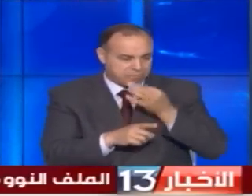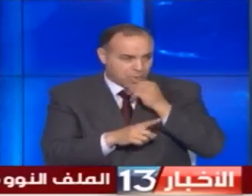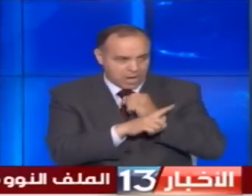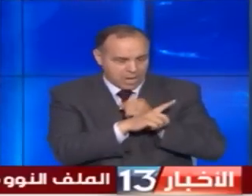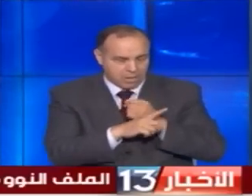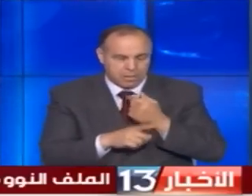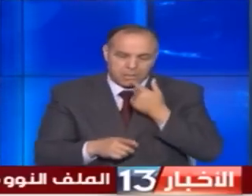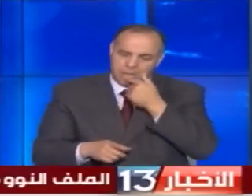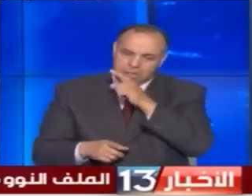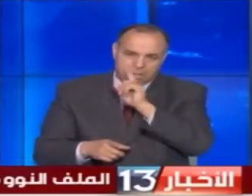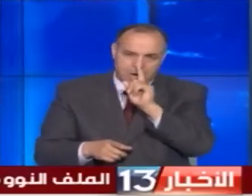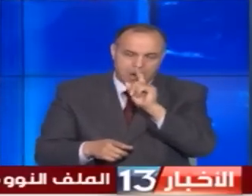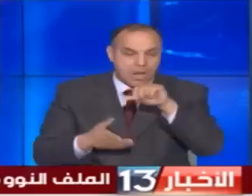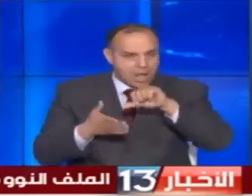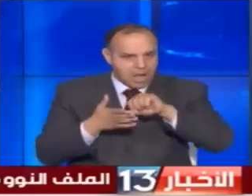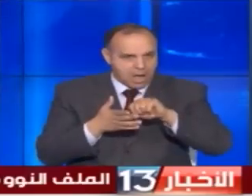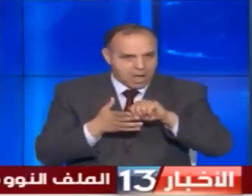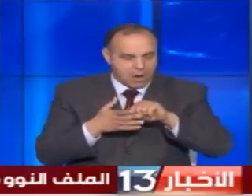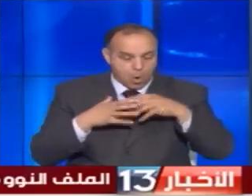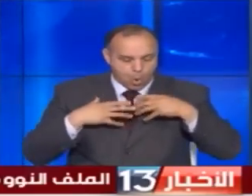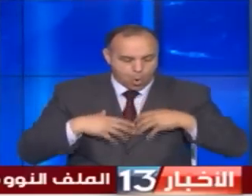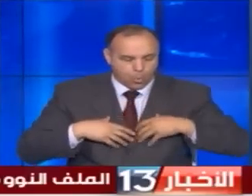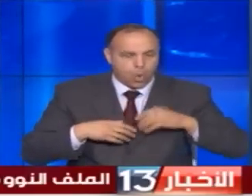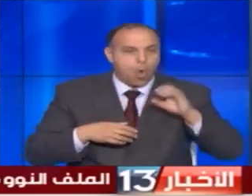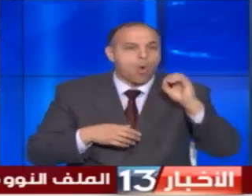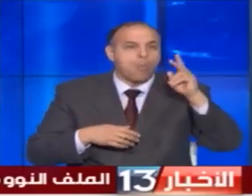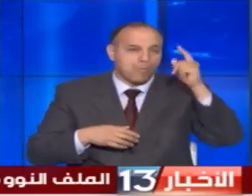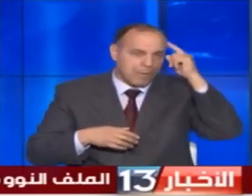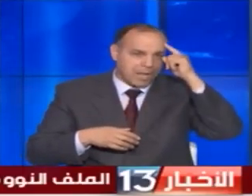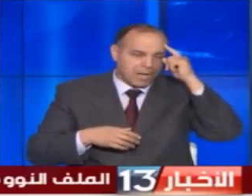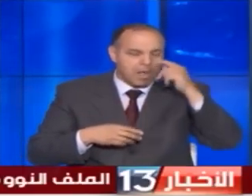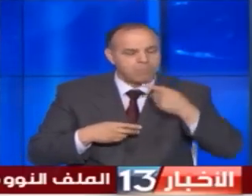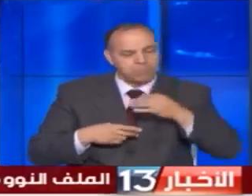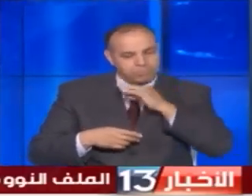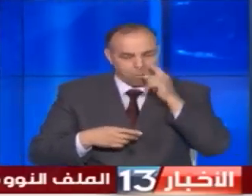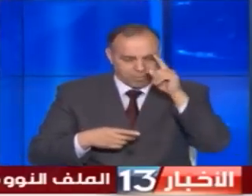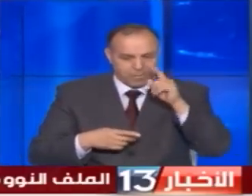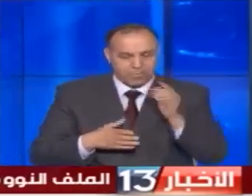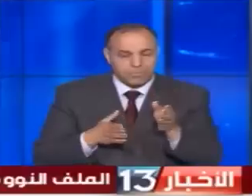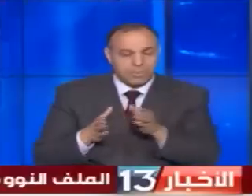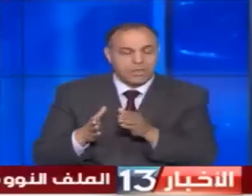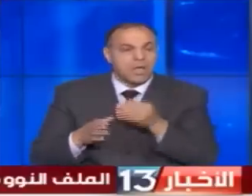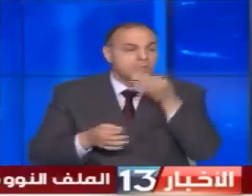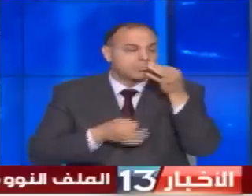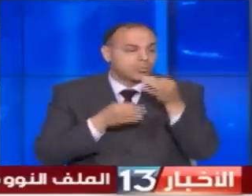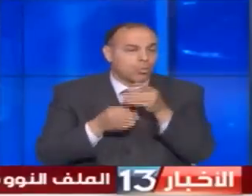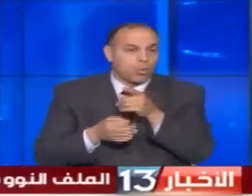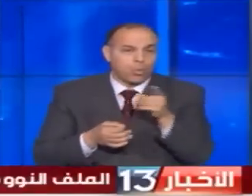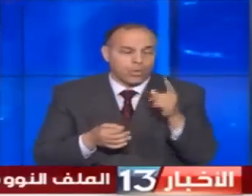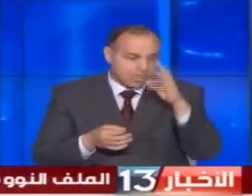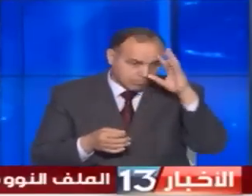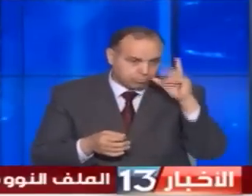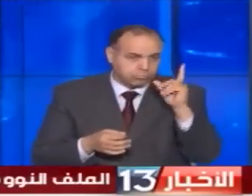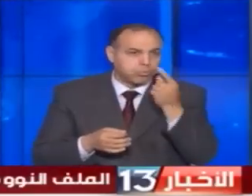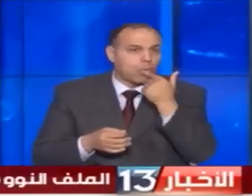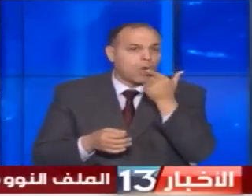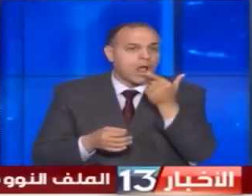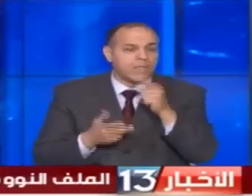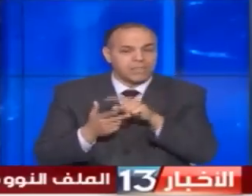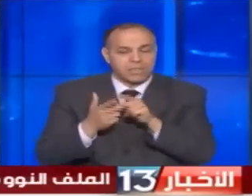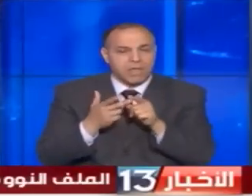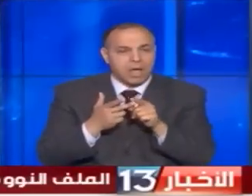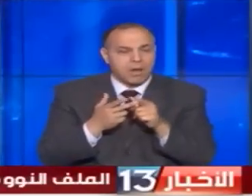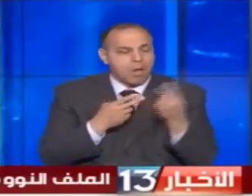مشيرا الى ان بلاده عضو في اوبيك بسبب مصالحها تاتي هذه التصريحات شديده اللهجه غداه فعلي في